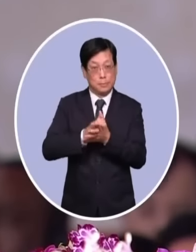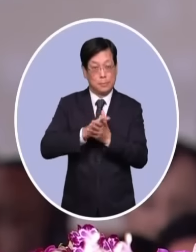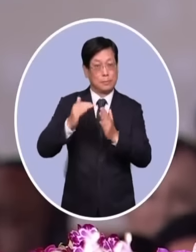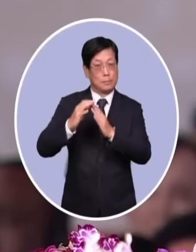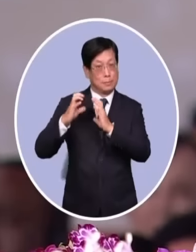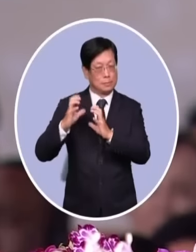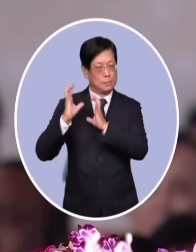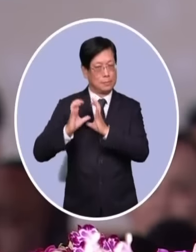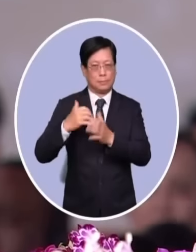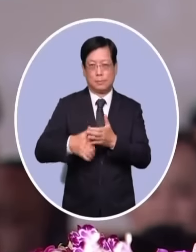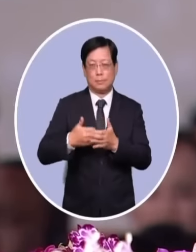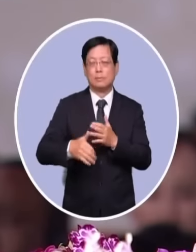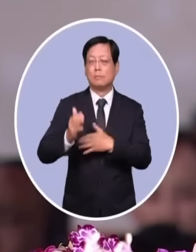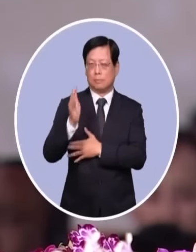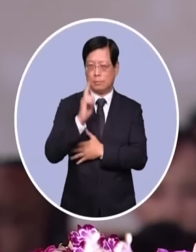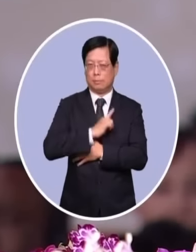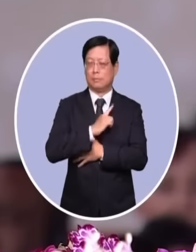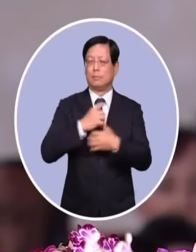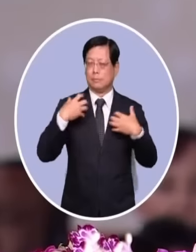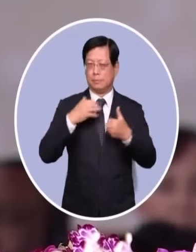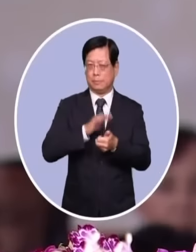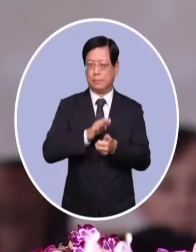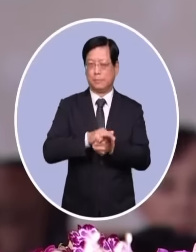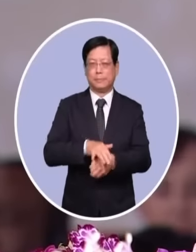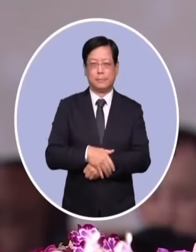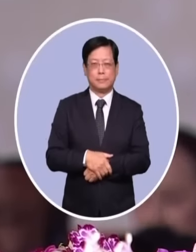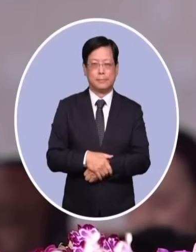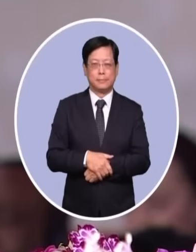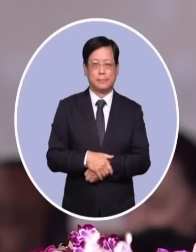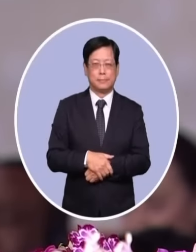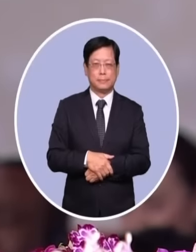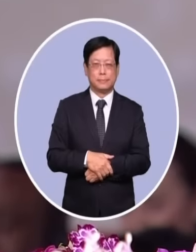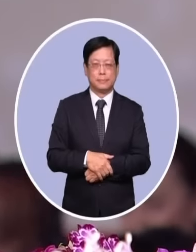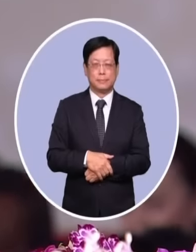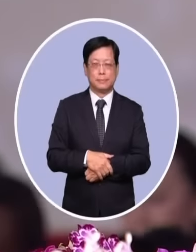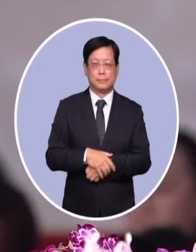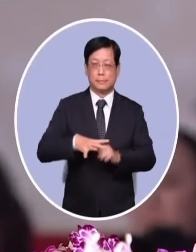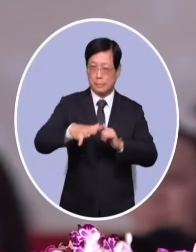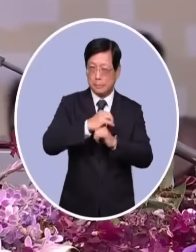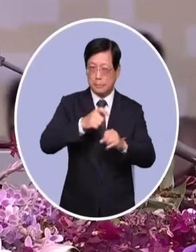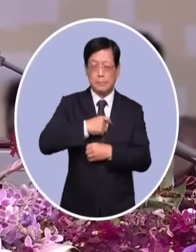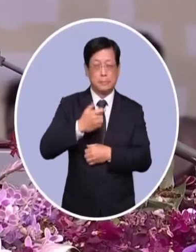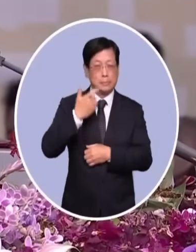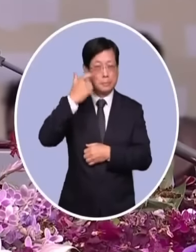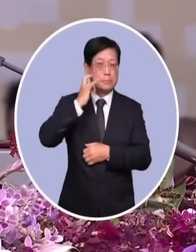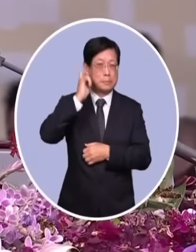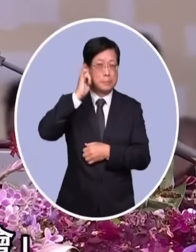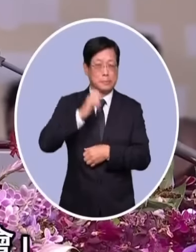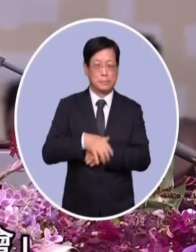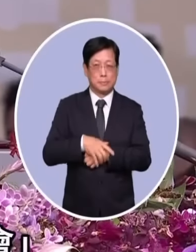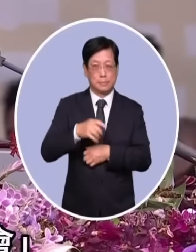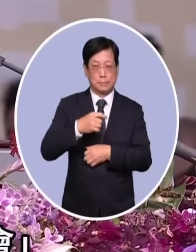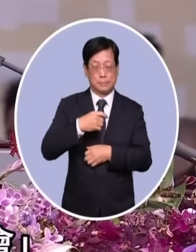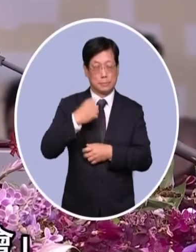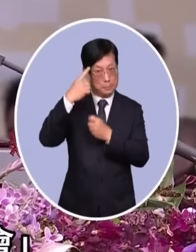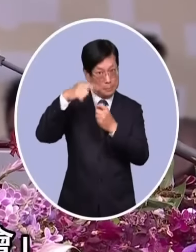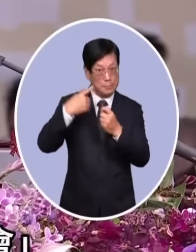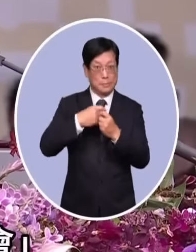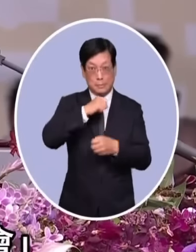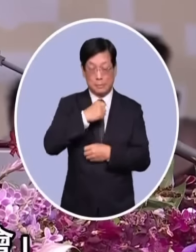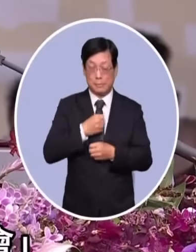担，政府有责任帮忙减轻。全国的阿公阿嬷，明年台湾就要迈